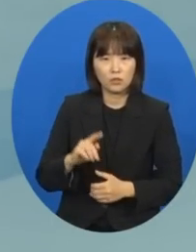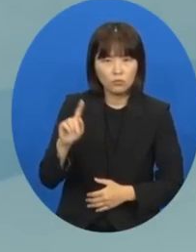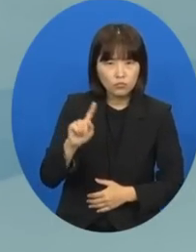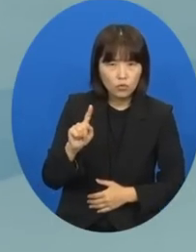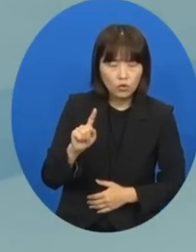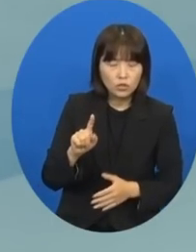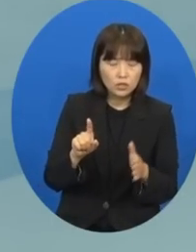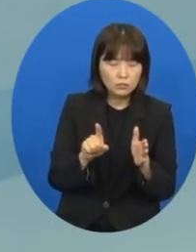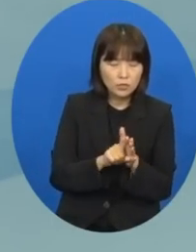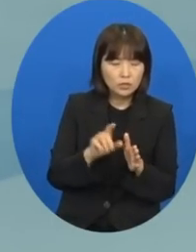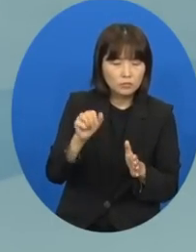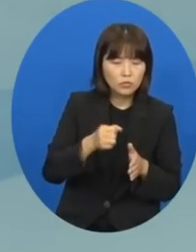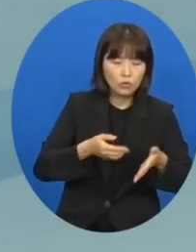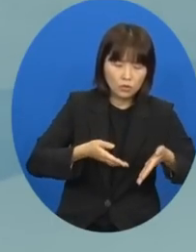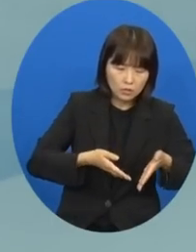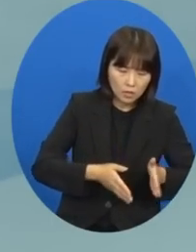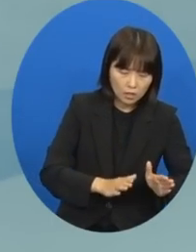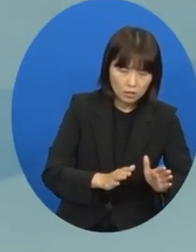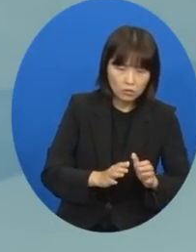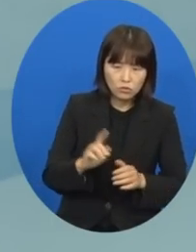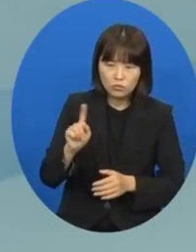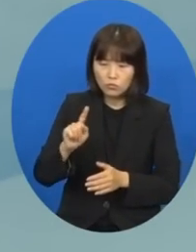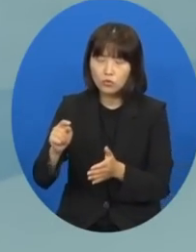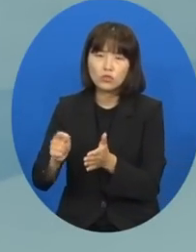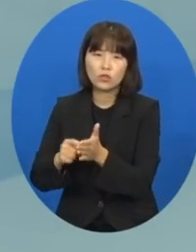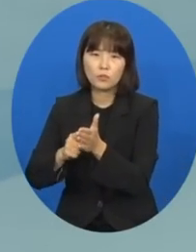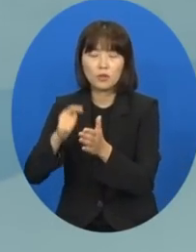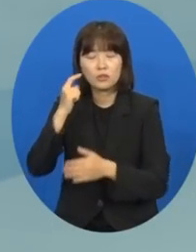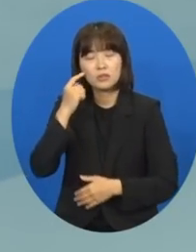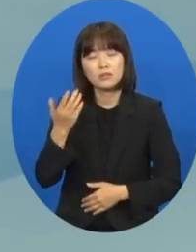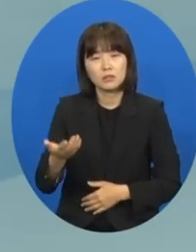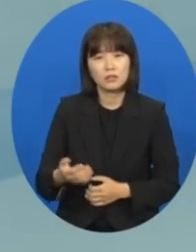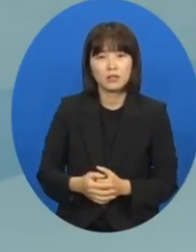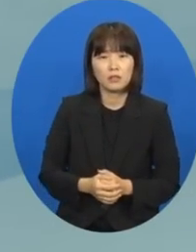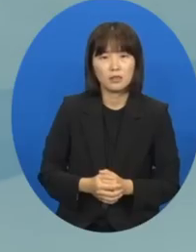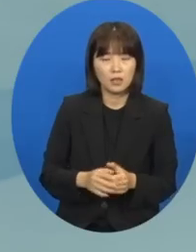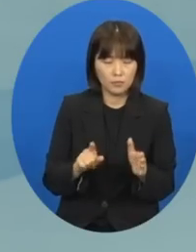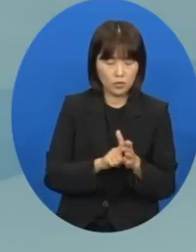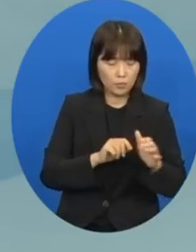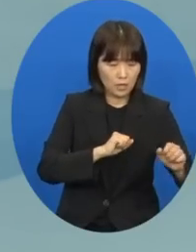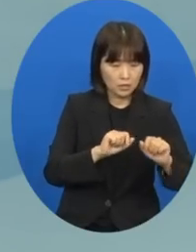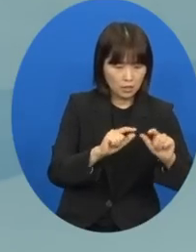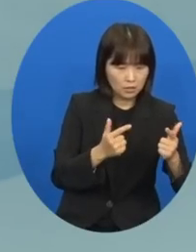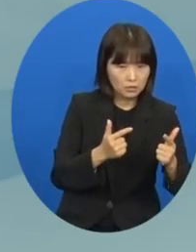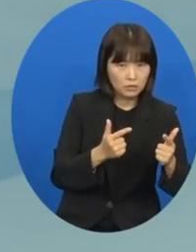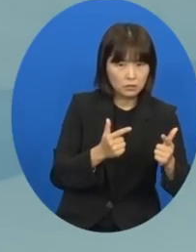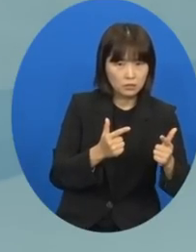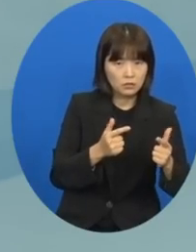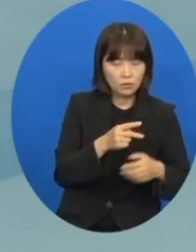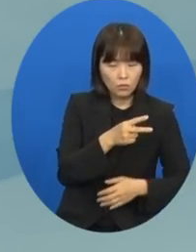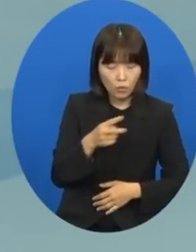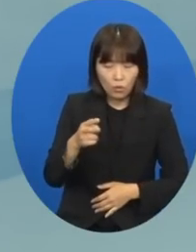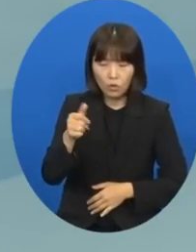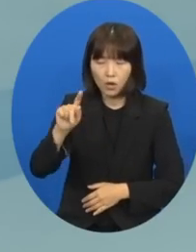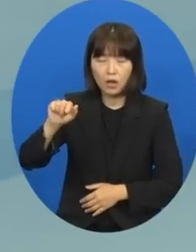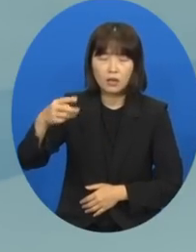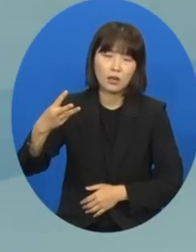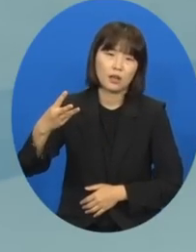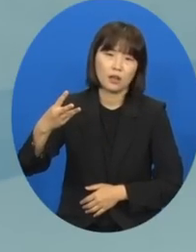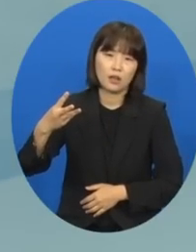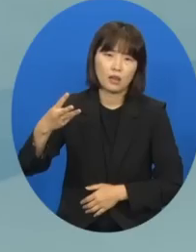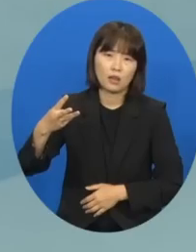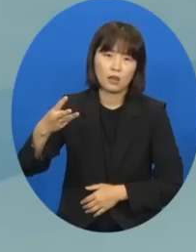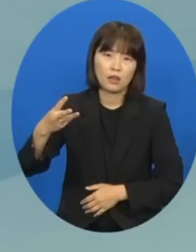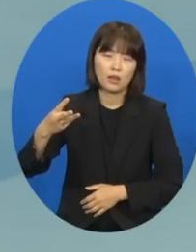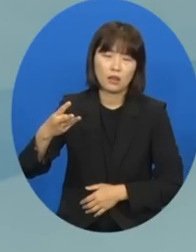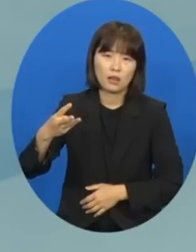낳는 것이고 성급한 것이냐? 믿음으로 행하지 않는 것이 하갈을 취하는 거 아닙니까? 친자녀를